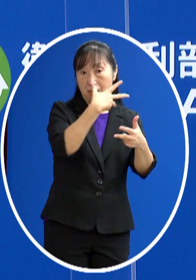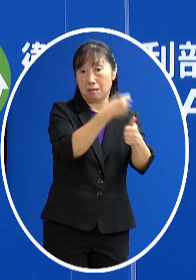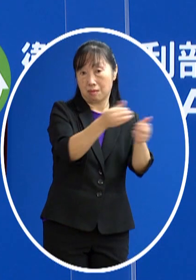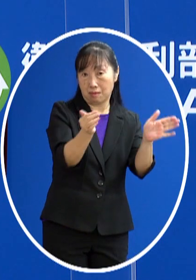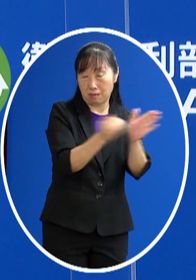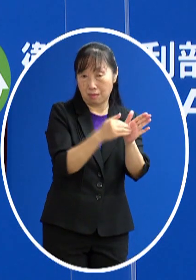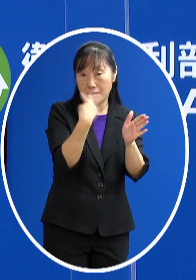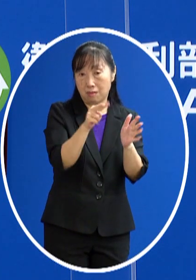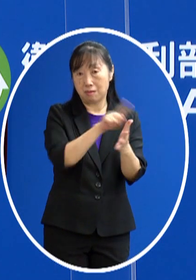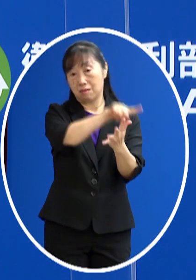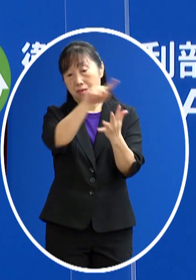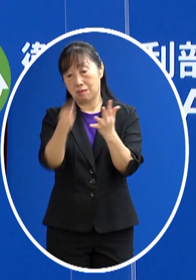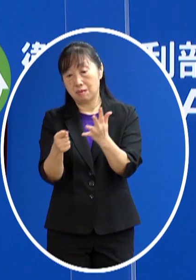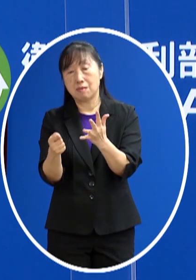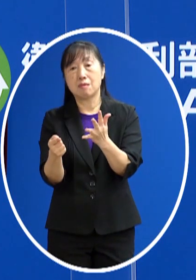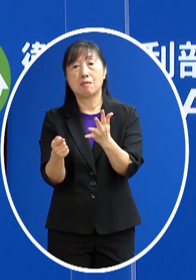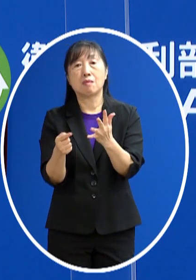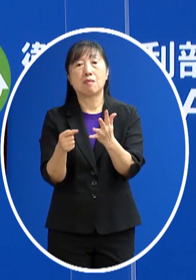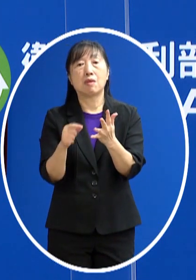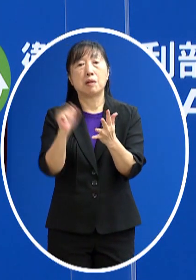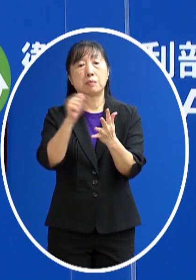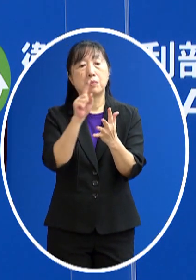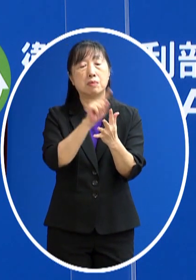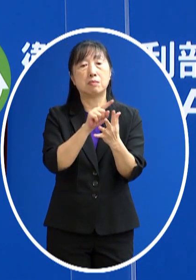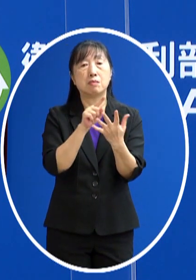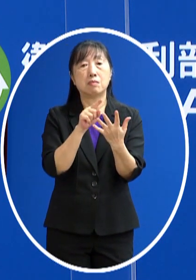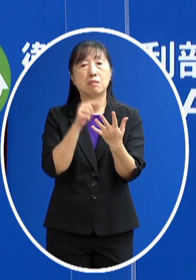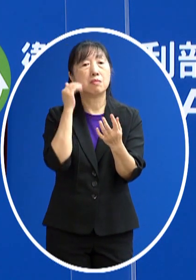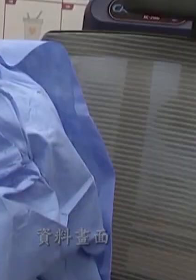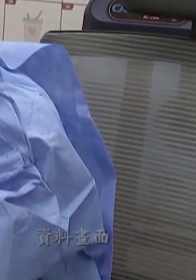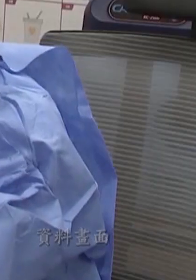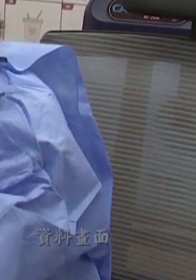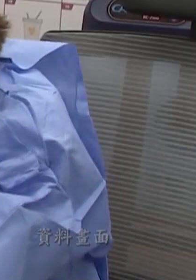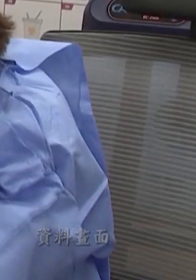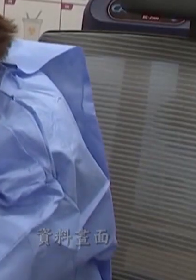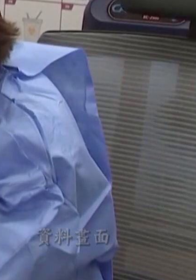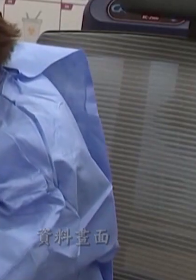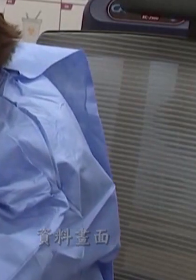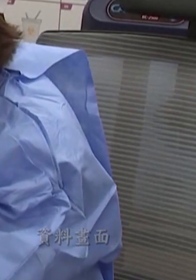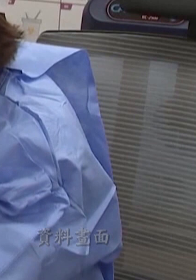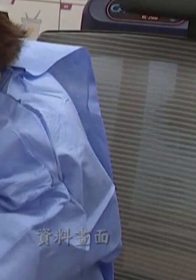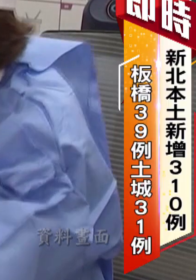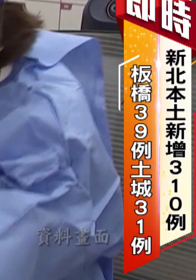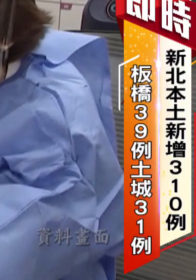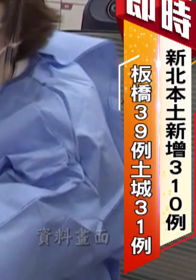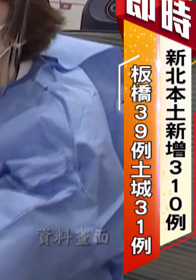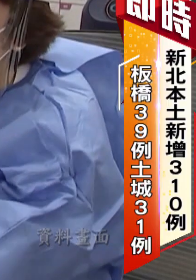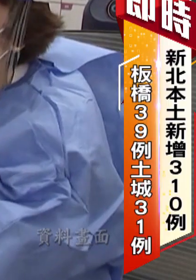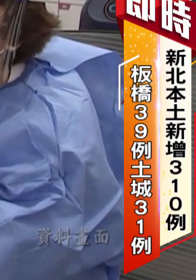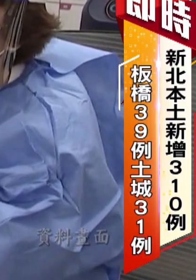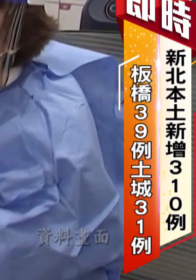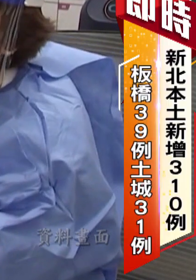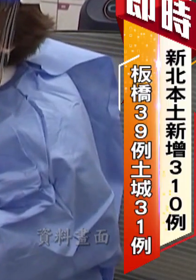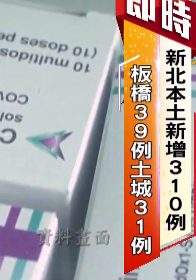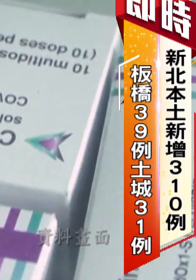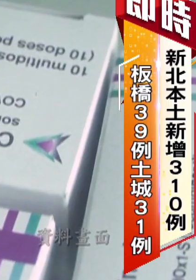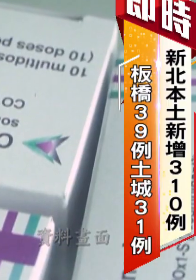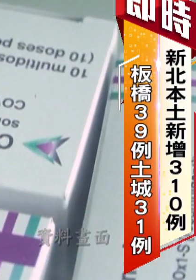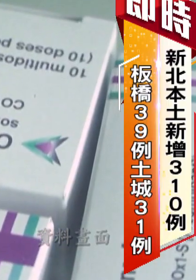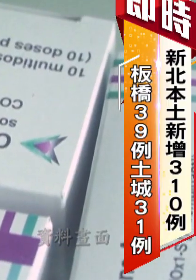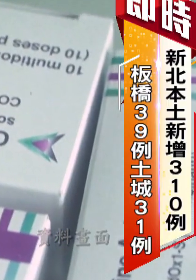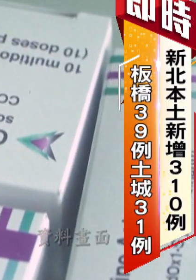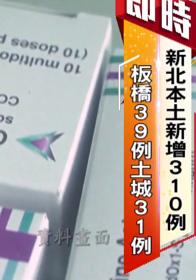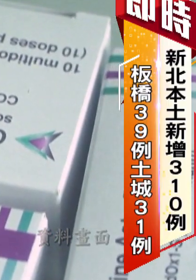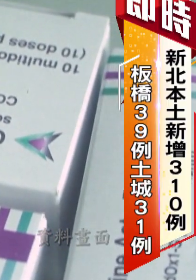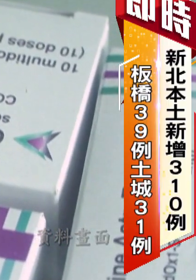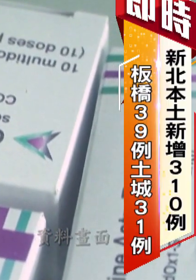后让别人去打，这我们就不同意了。 强调一线抗疫防护网，务必要先打好打满，后续公